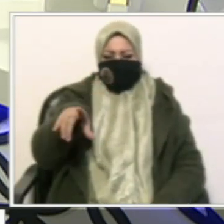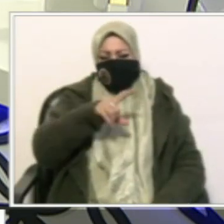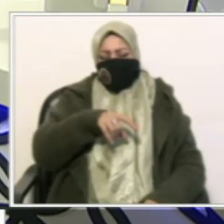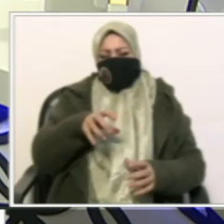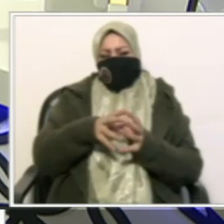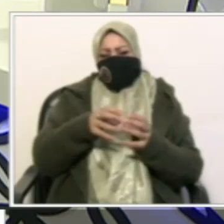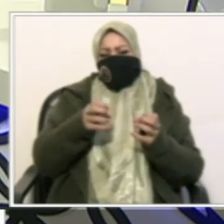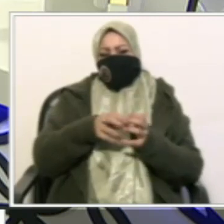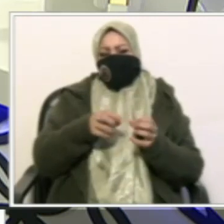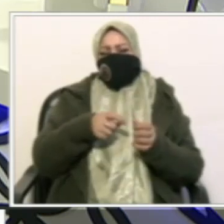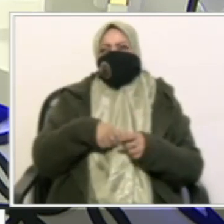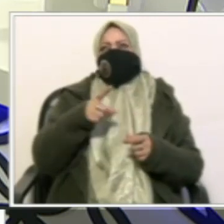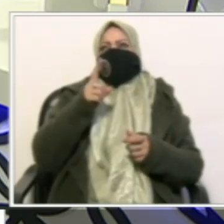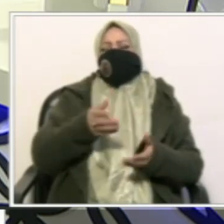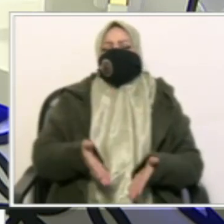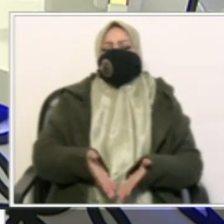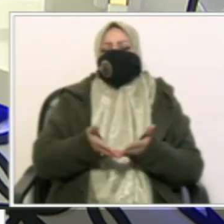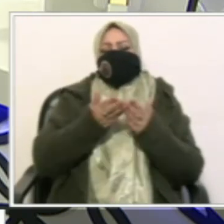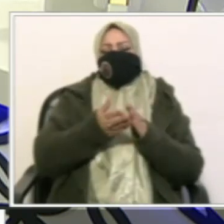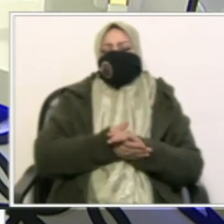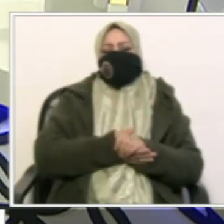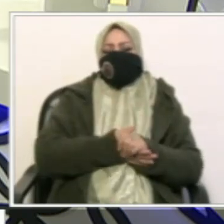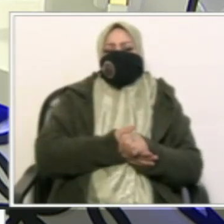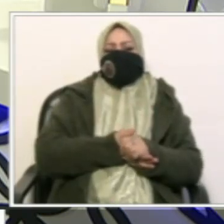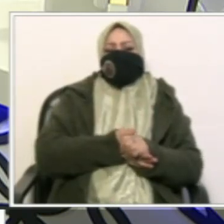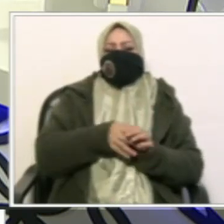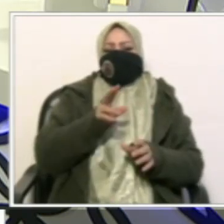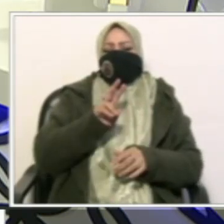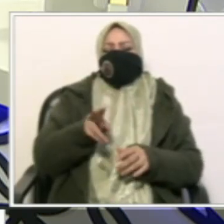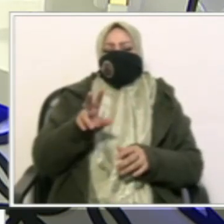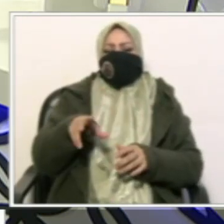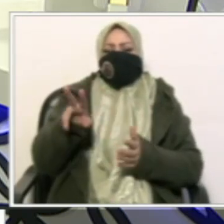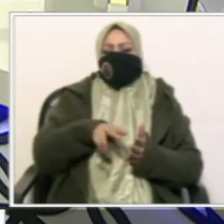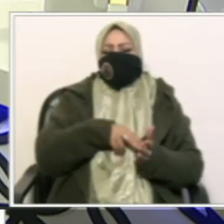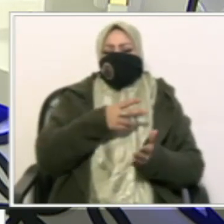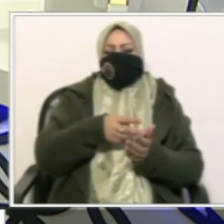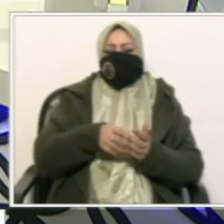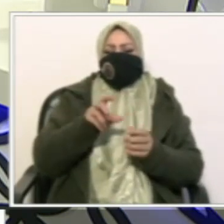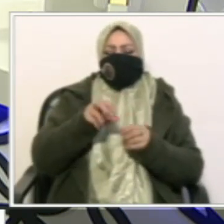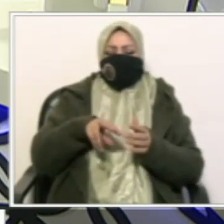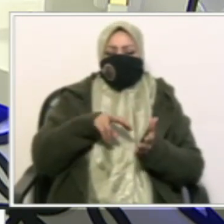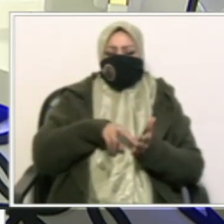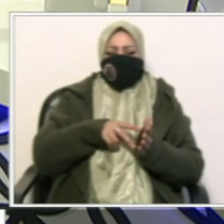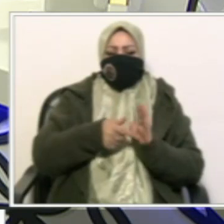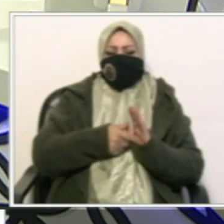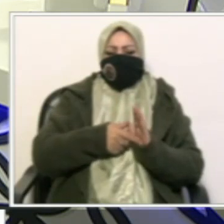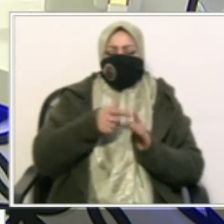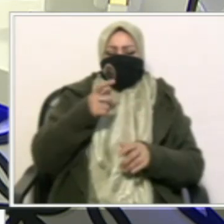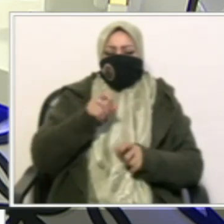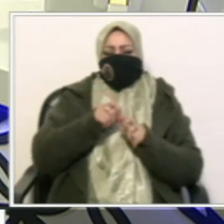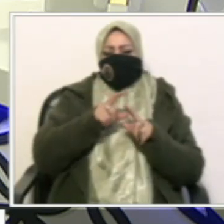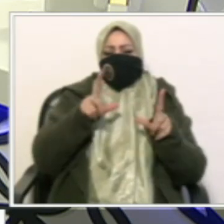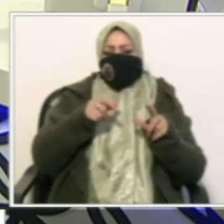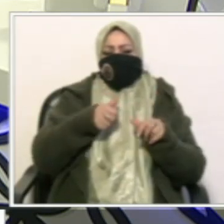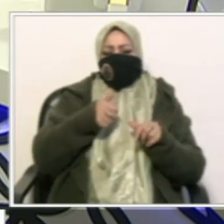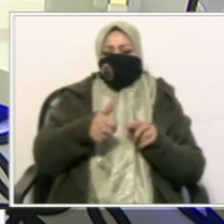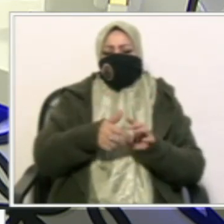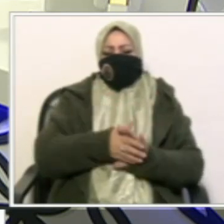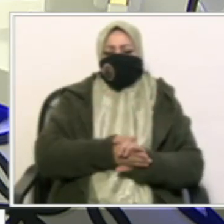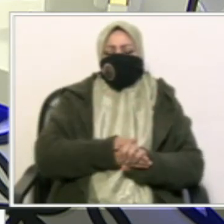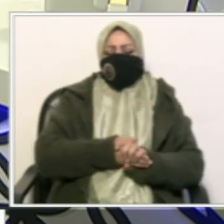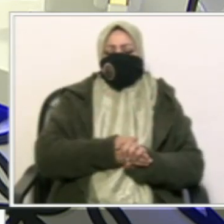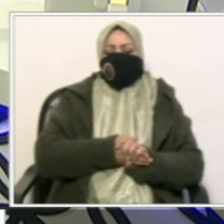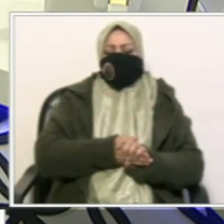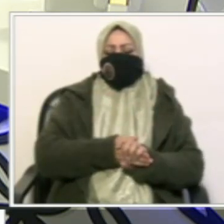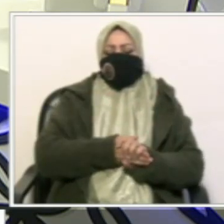أو للصغار؟ هذا موضوع واضح هو خير يعني مسد الفحش اللي فيه مسد الفحش اللي